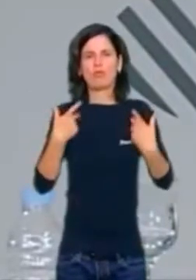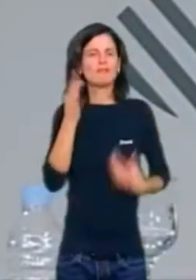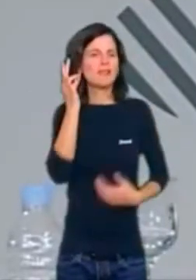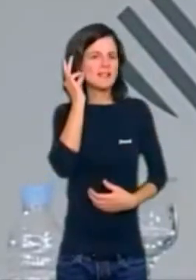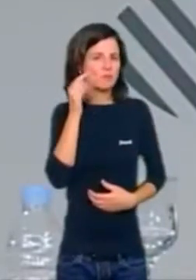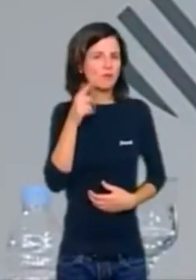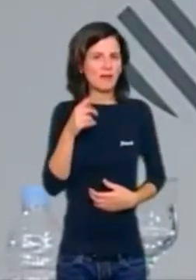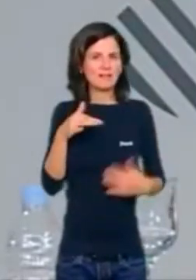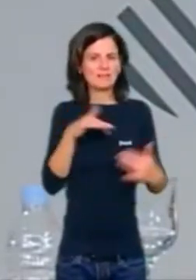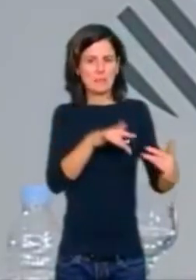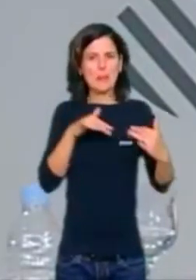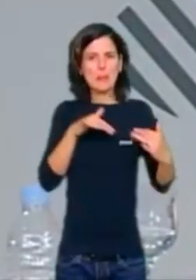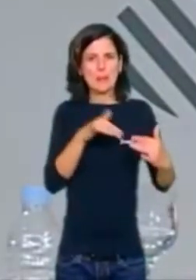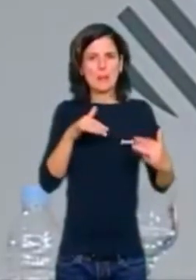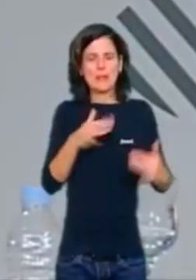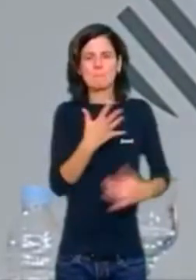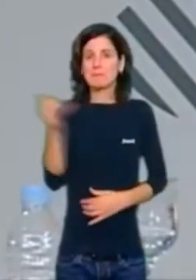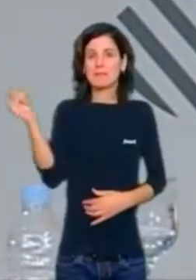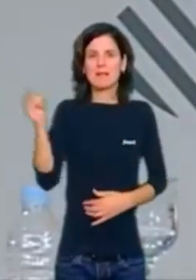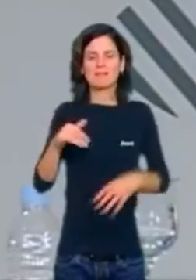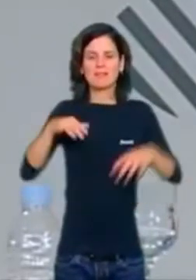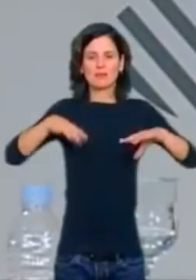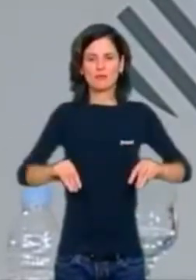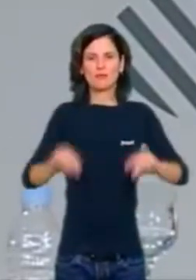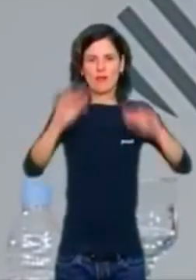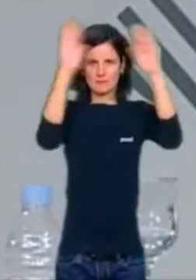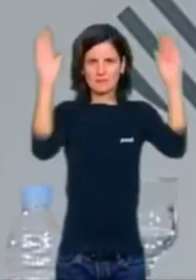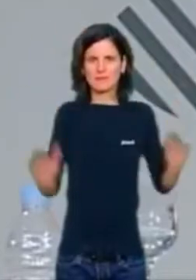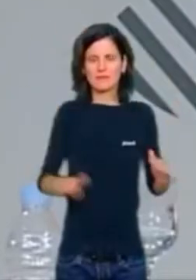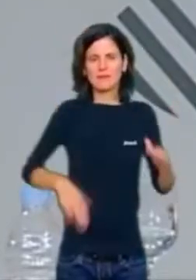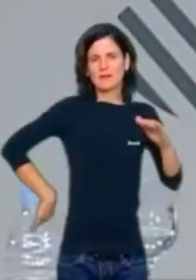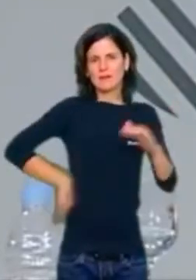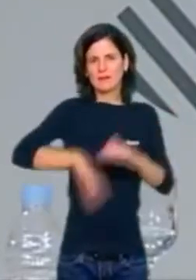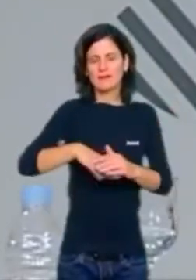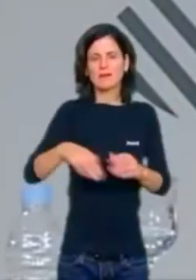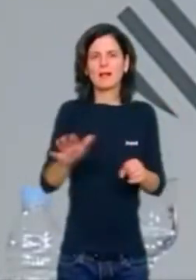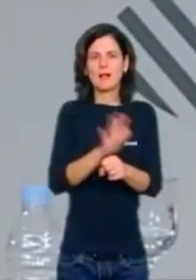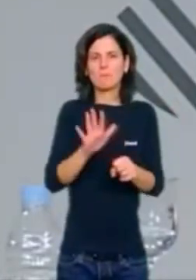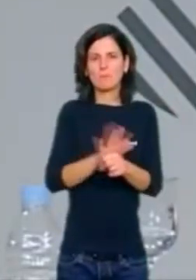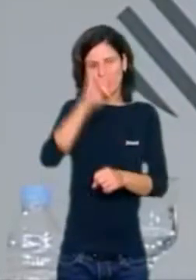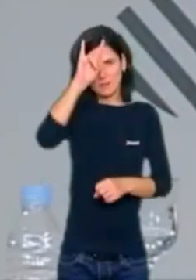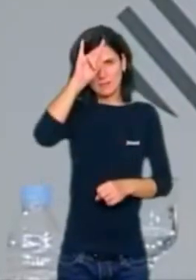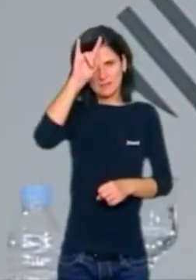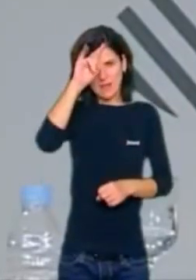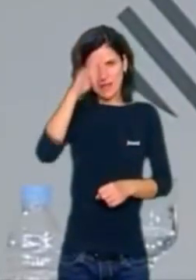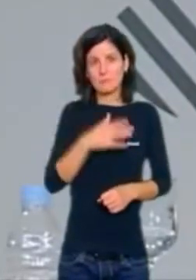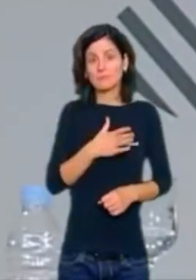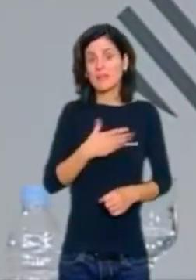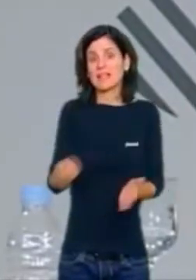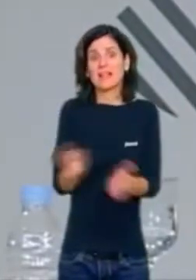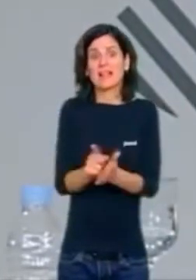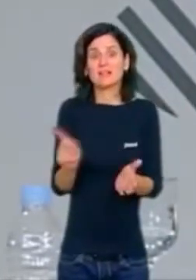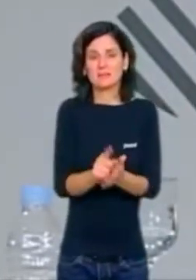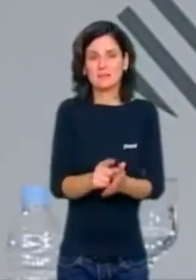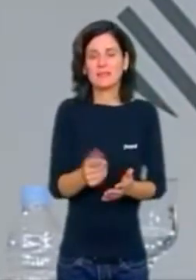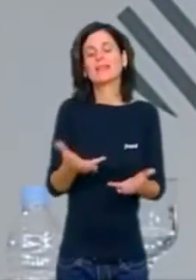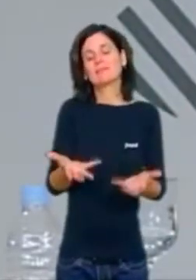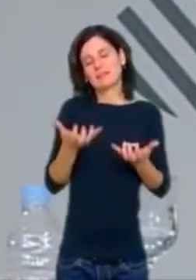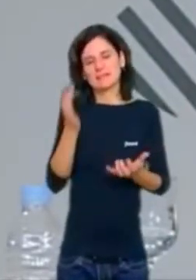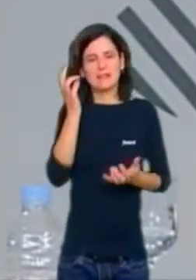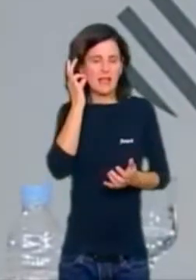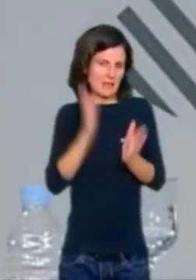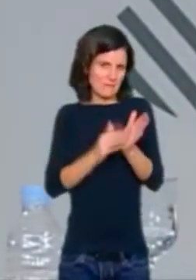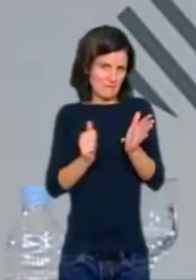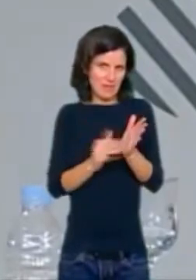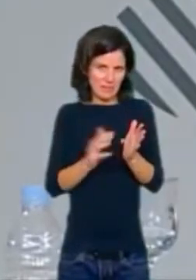dones que per primera volta podien jugar en Mestalla, i probablement aquesta motivació també va fer que n'hi haguera tant de gol i que guanyaren, no? Que van eixir,